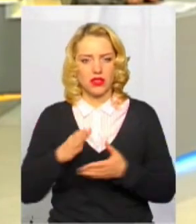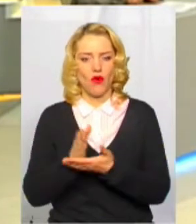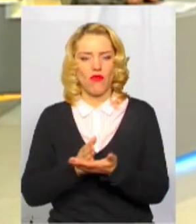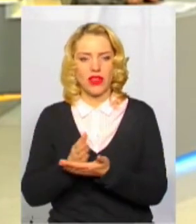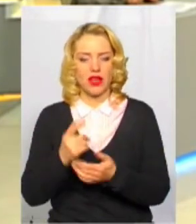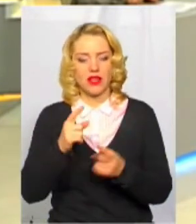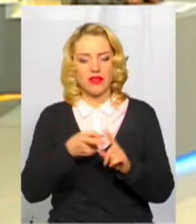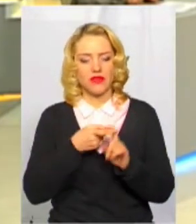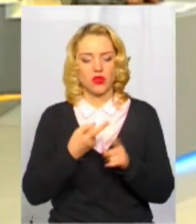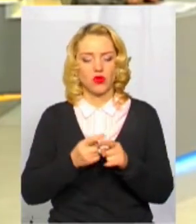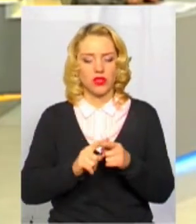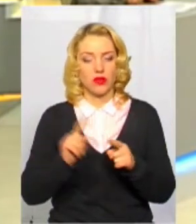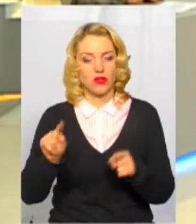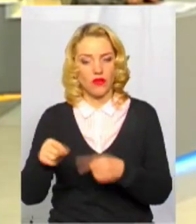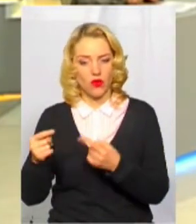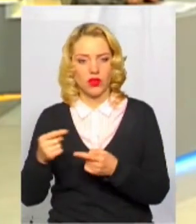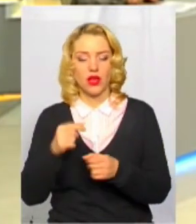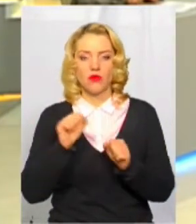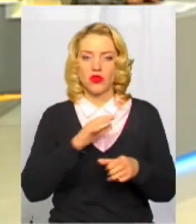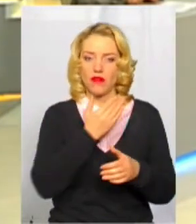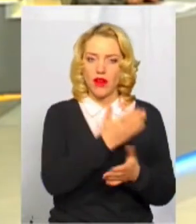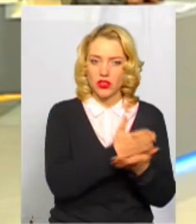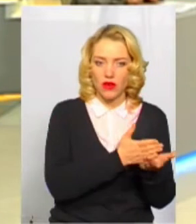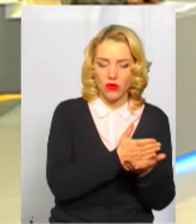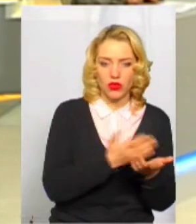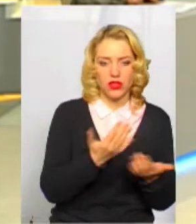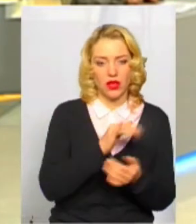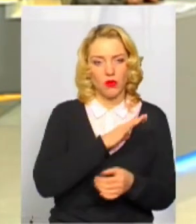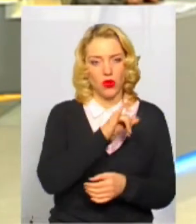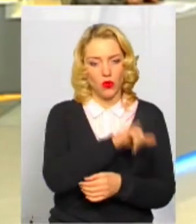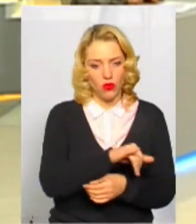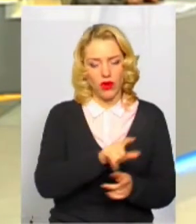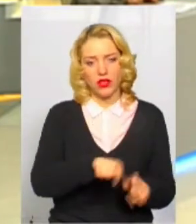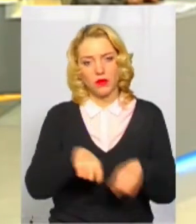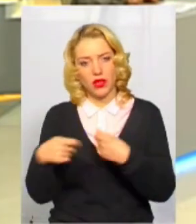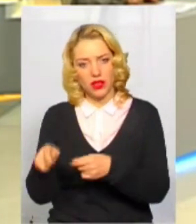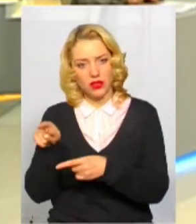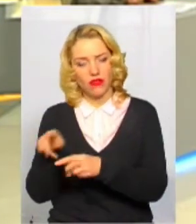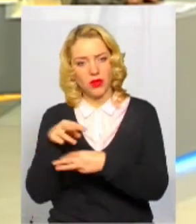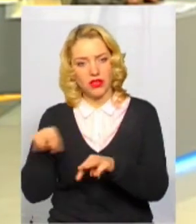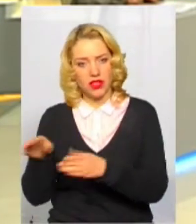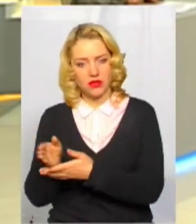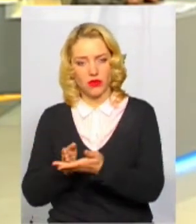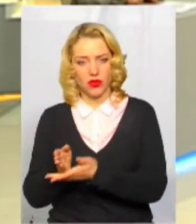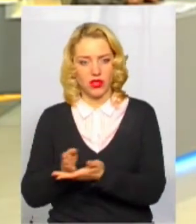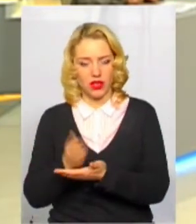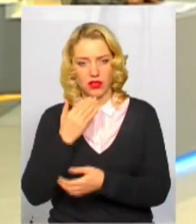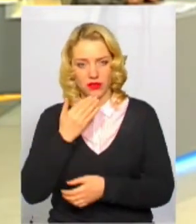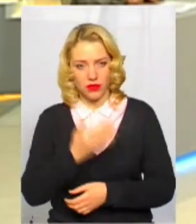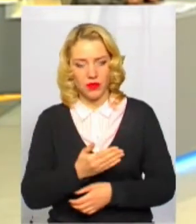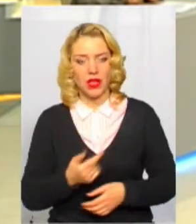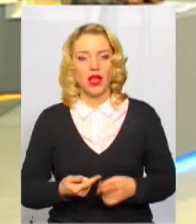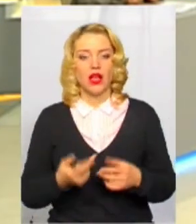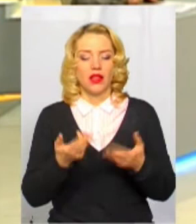його створенням, можливо, якісь функції, які були у вас стосовно учасників АТО, перейшли в це міністерство? Ну, справа в тому, що дійсно міністерство